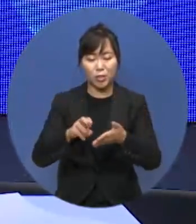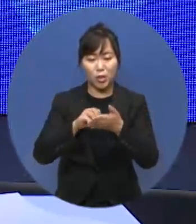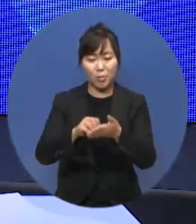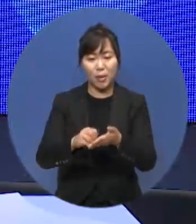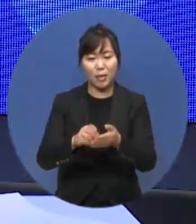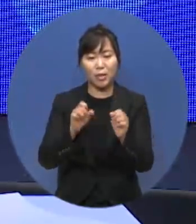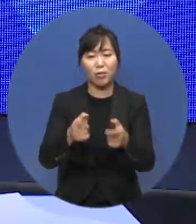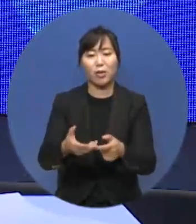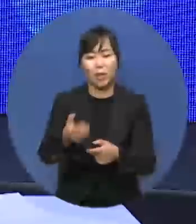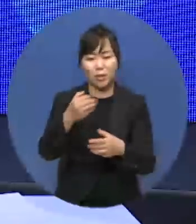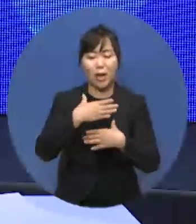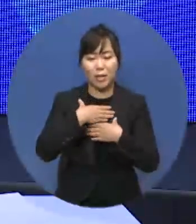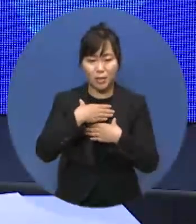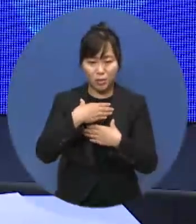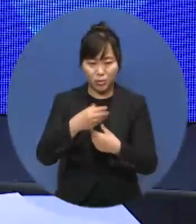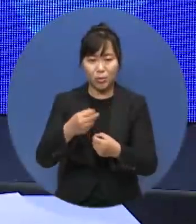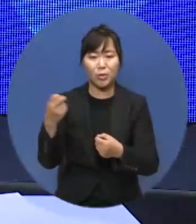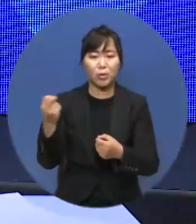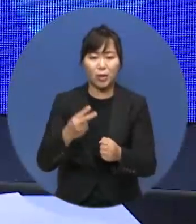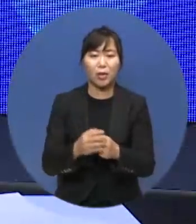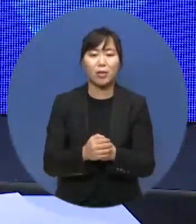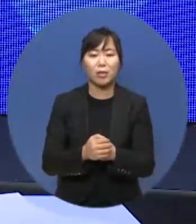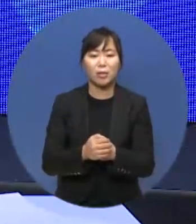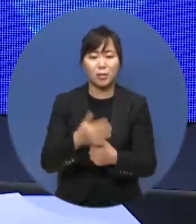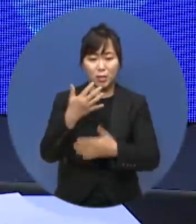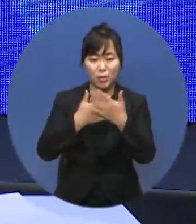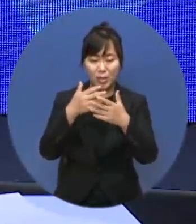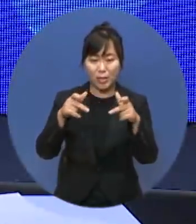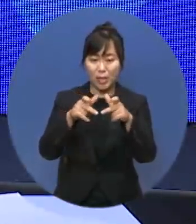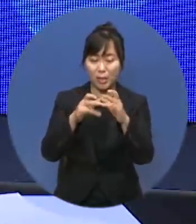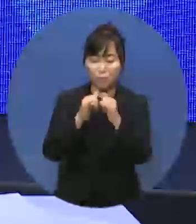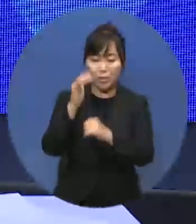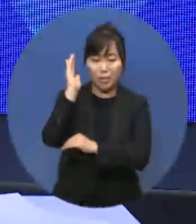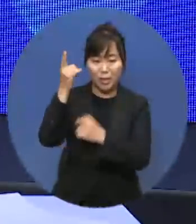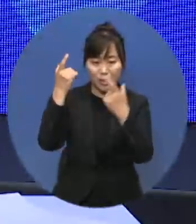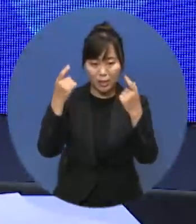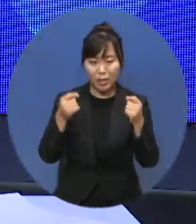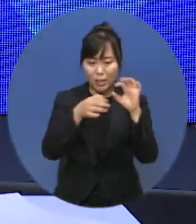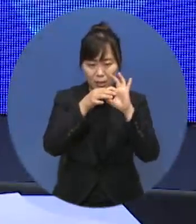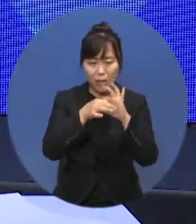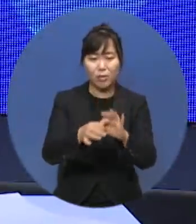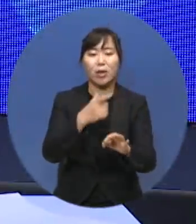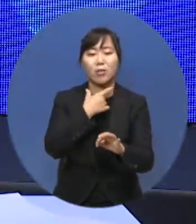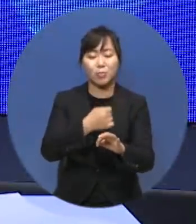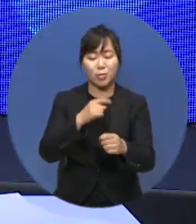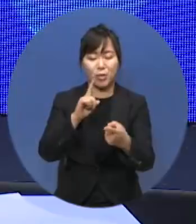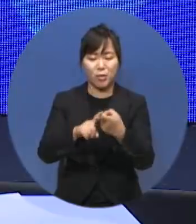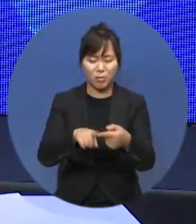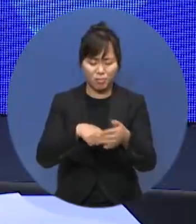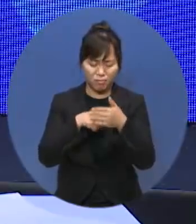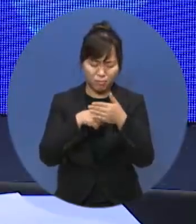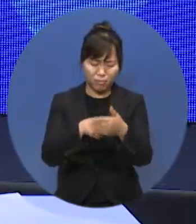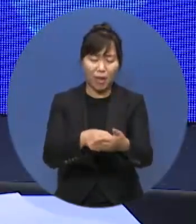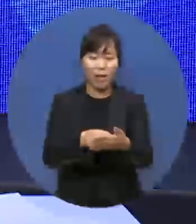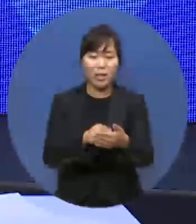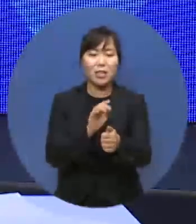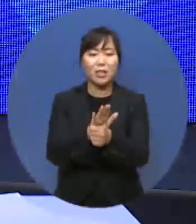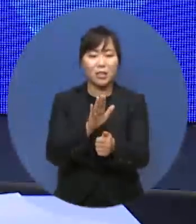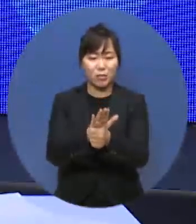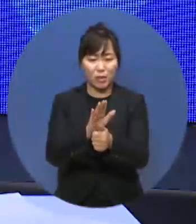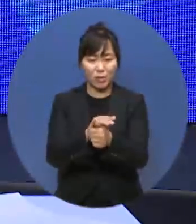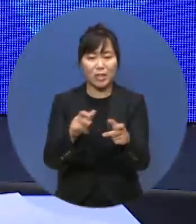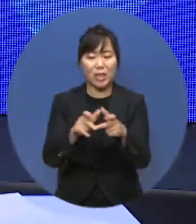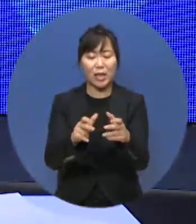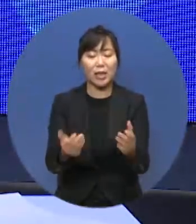취업의 기회를 가지고 더 안정적으로 그리고 아까 영상에서 장애인분이 말씀하셨던 것처럼 지속적으로 하고 싶은 것들을 계속 할 수 있게 지원할 수